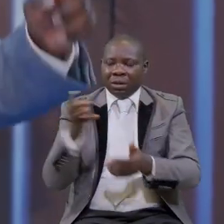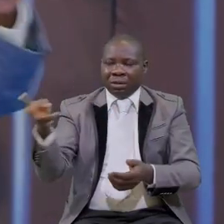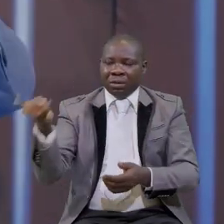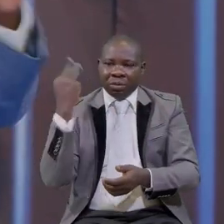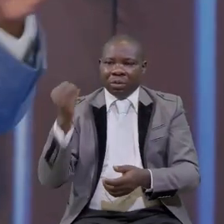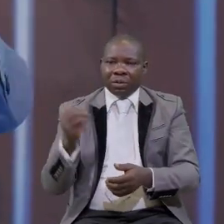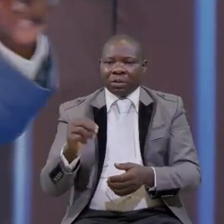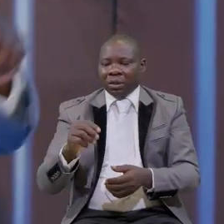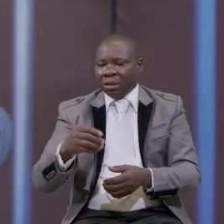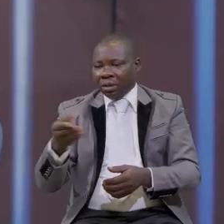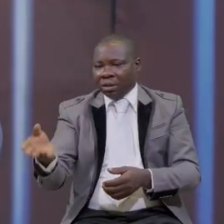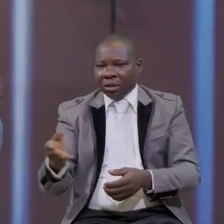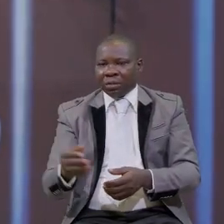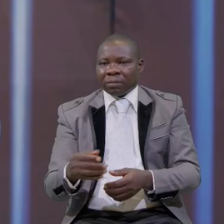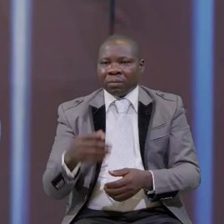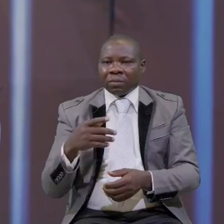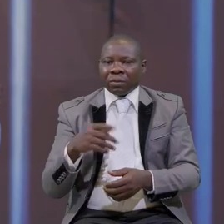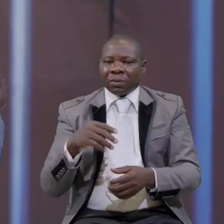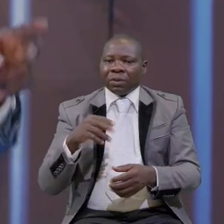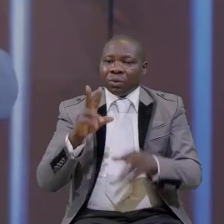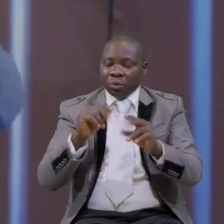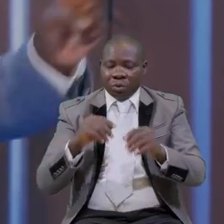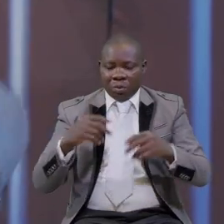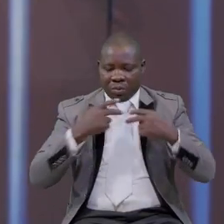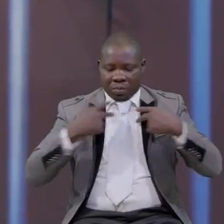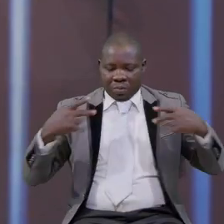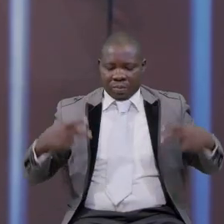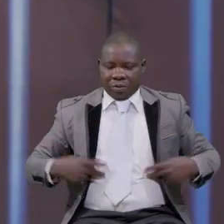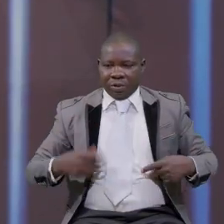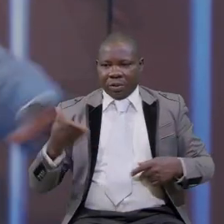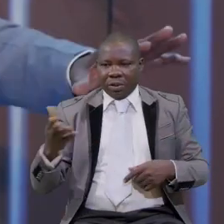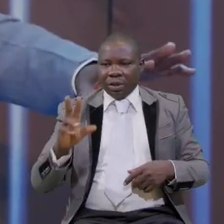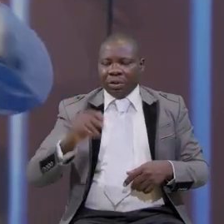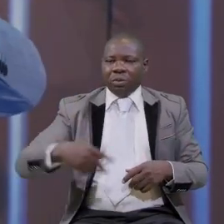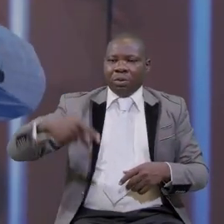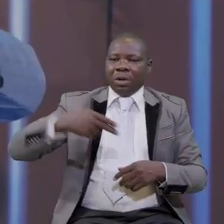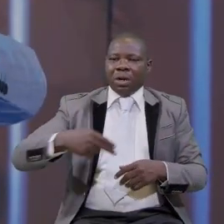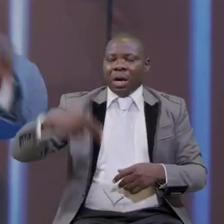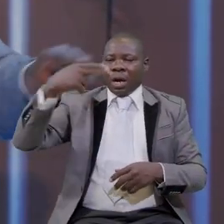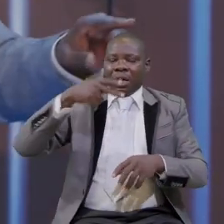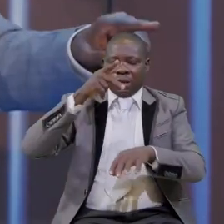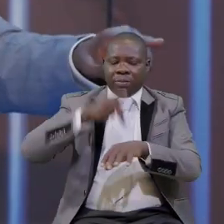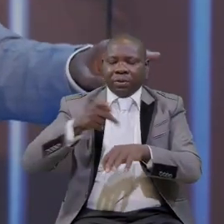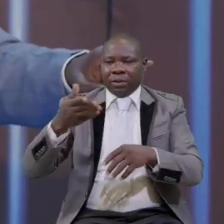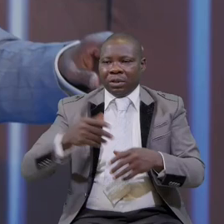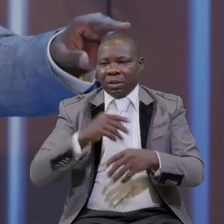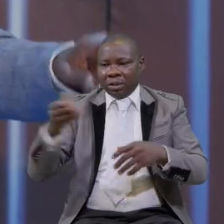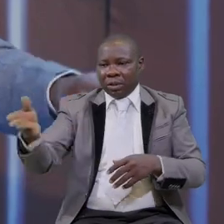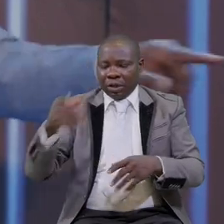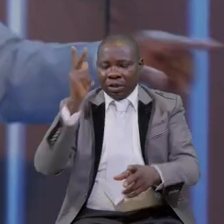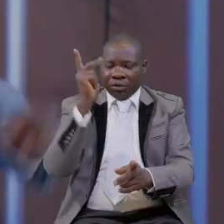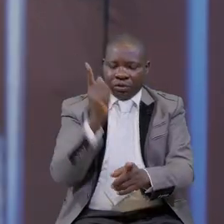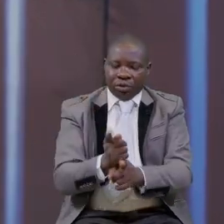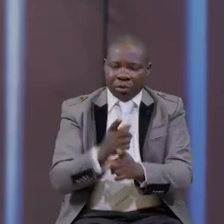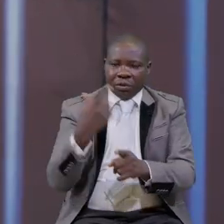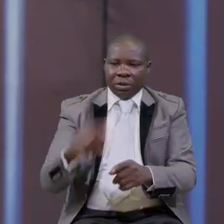le lendemain matin, aucun sacrificateur n'est là. Aucun souverain sacrificateur n'est là, simplement l'âge. Et